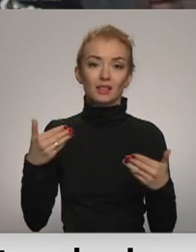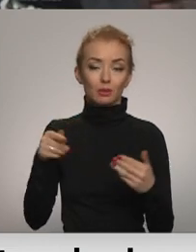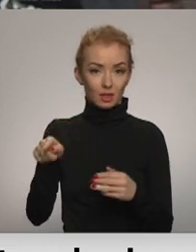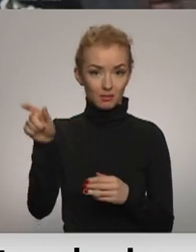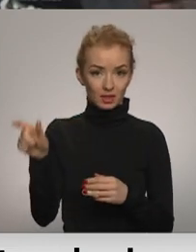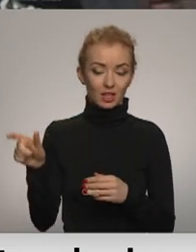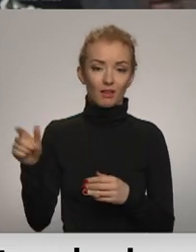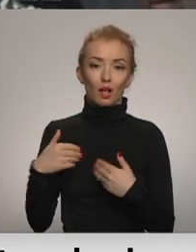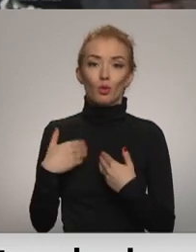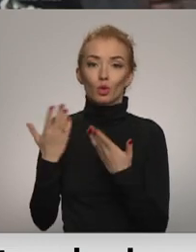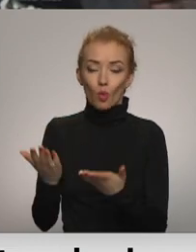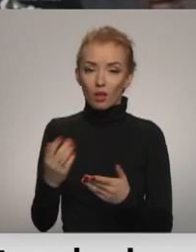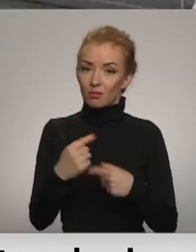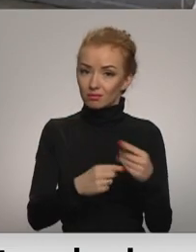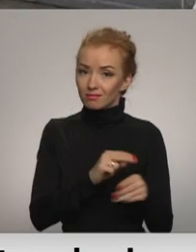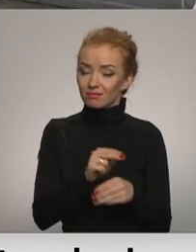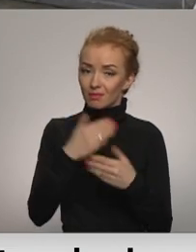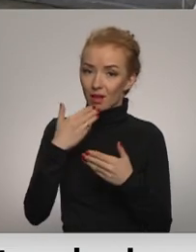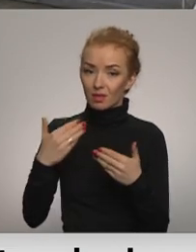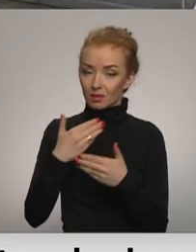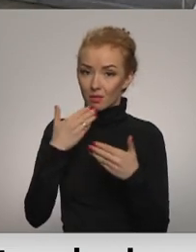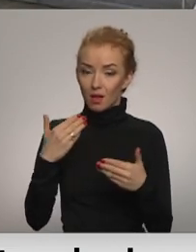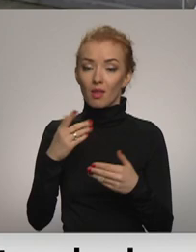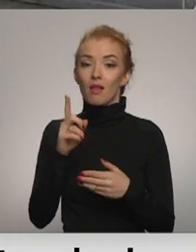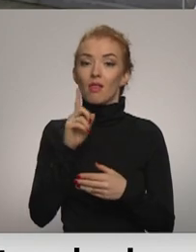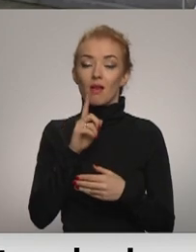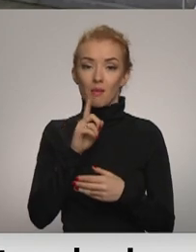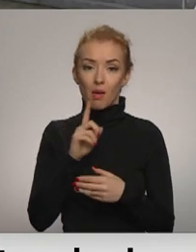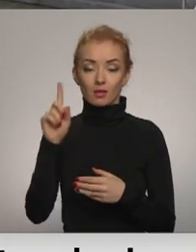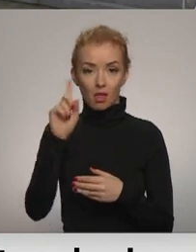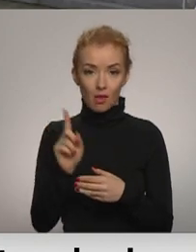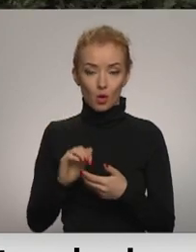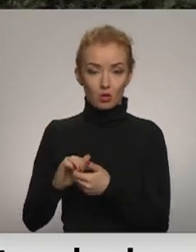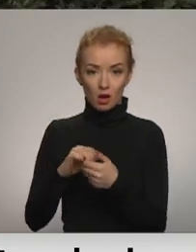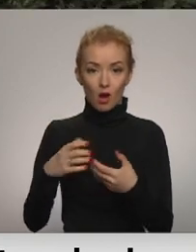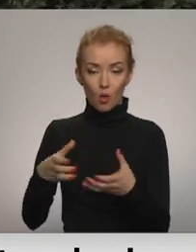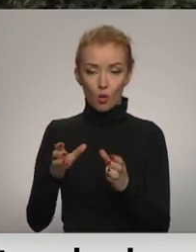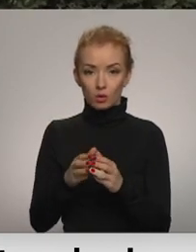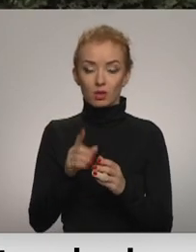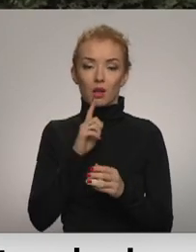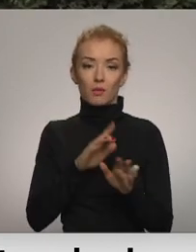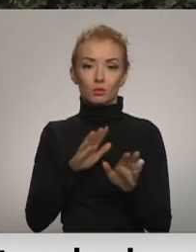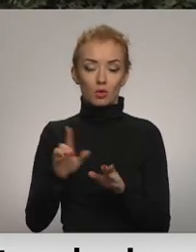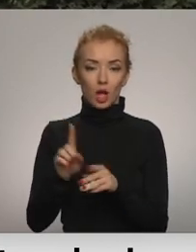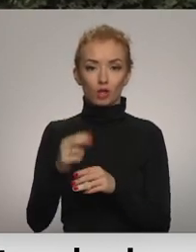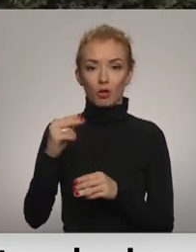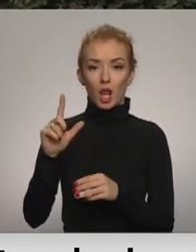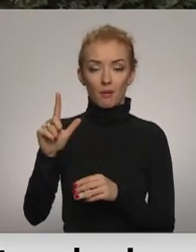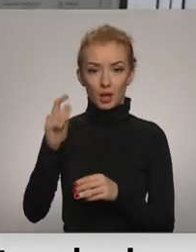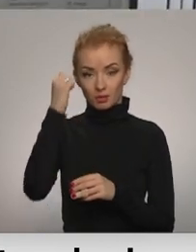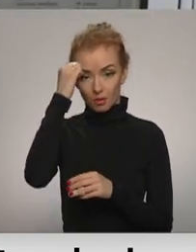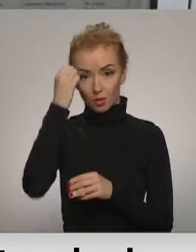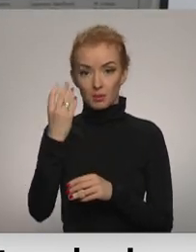cilvēkiem dodam no paudzes paudzē. Liepājas ebreju draudzi, fonds Liepājas ebreju mantojums, Liepājas muzejs un Žaņa Lipkas memoriāls